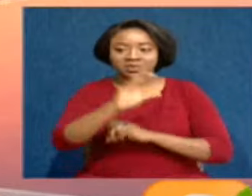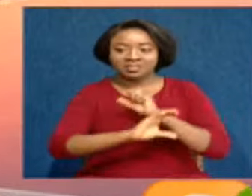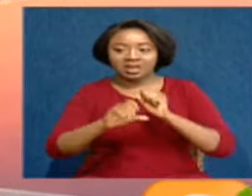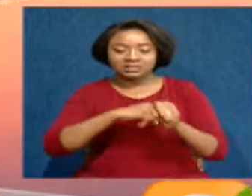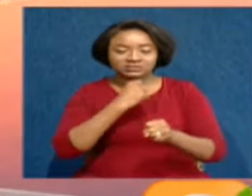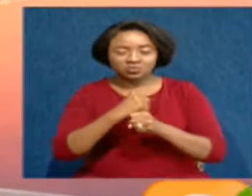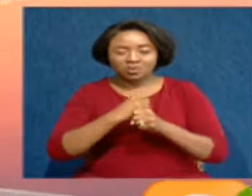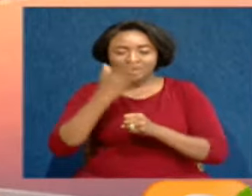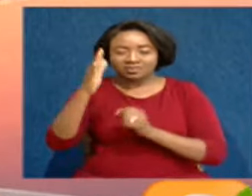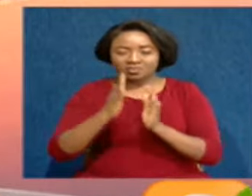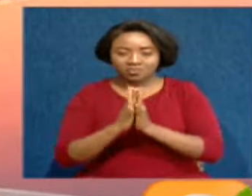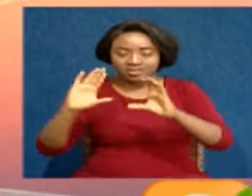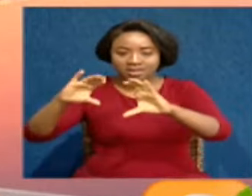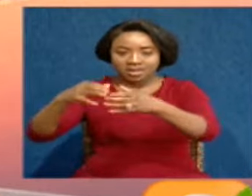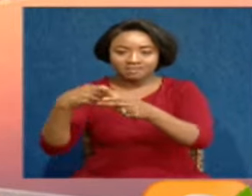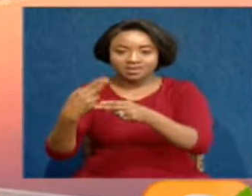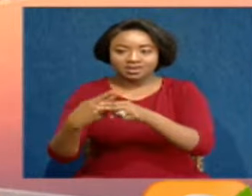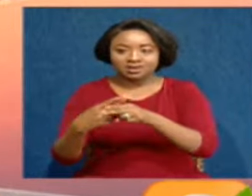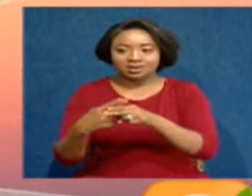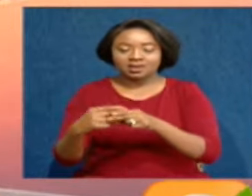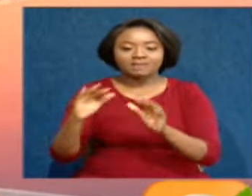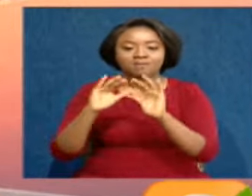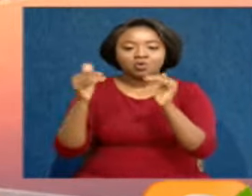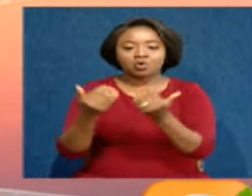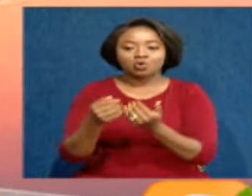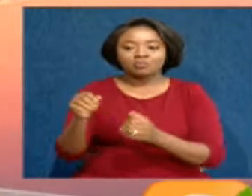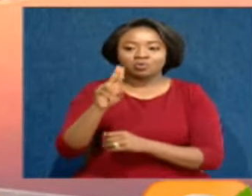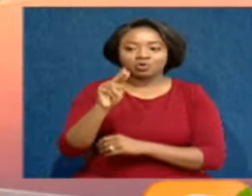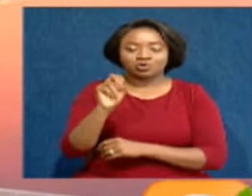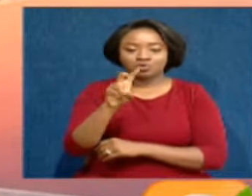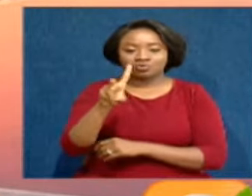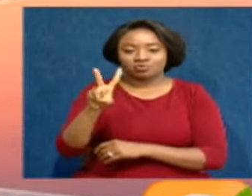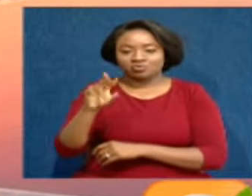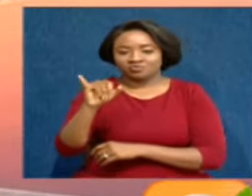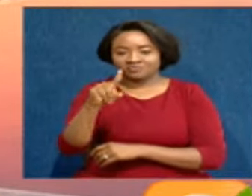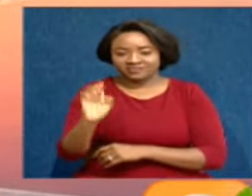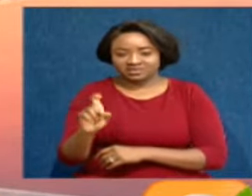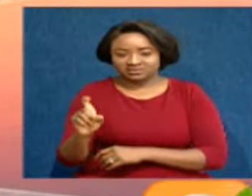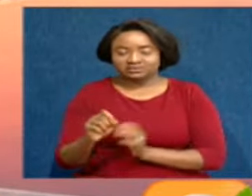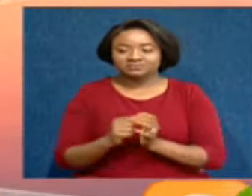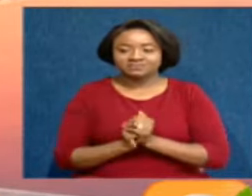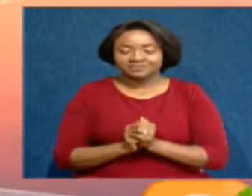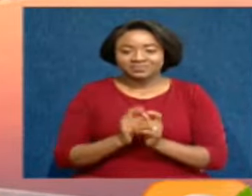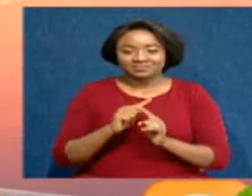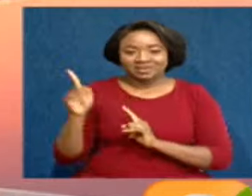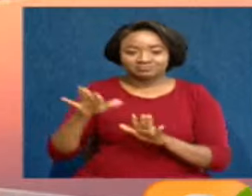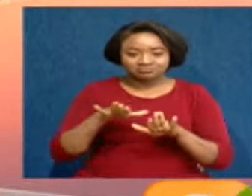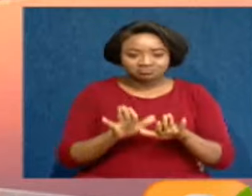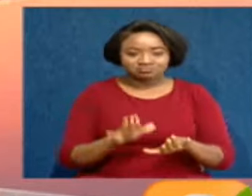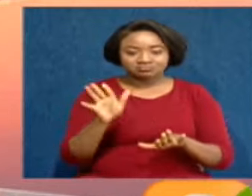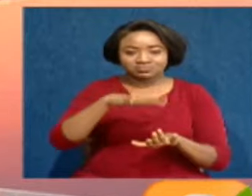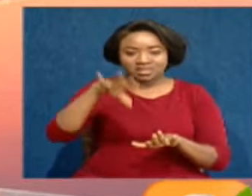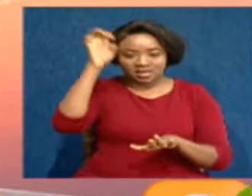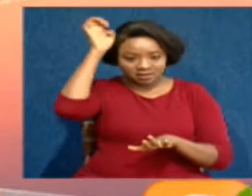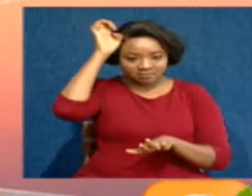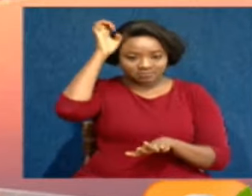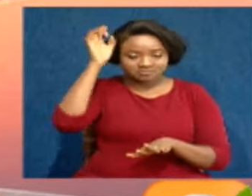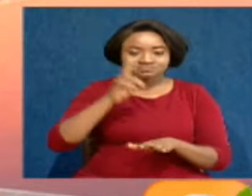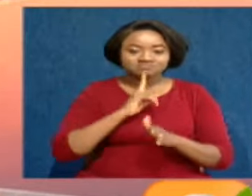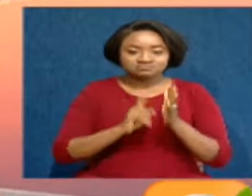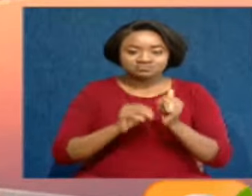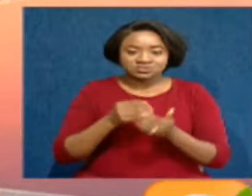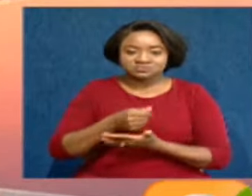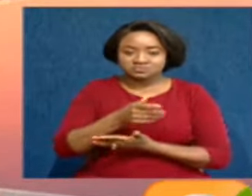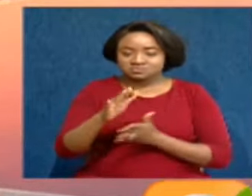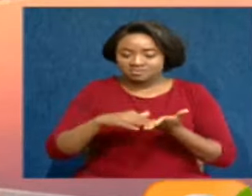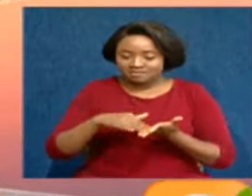kazi na kampuni moja kwa jina Novice Global. Waathiriwa ambao wameshindwa kupiga kambi katika ofisi zake jijini Eldoret wanadai kulipa zaidi